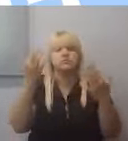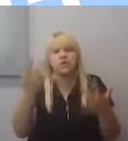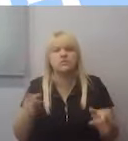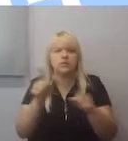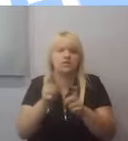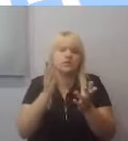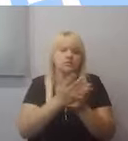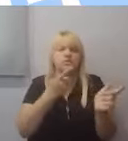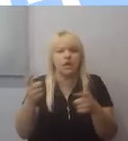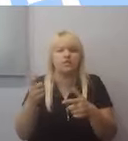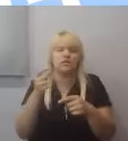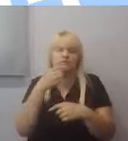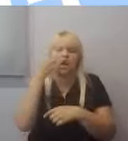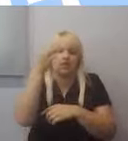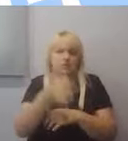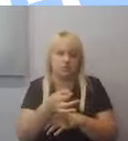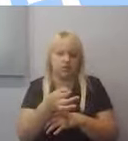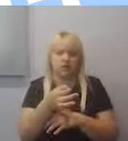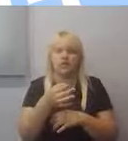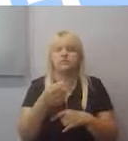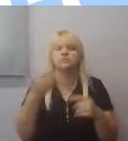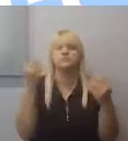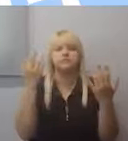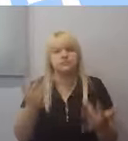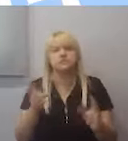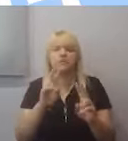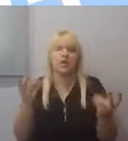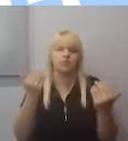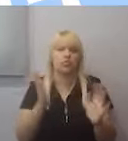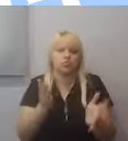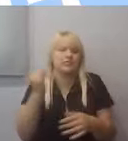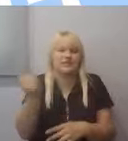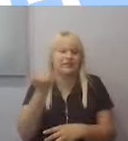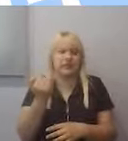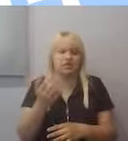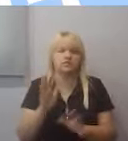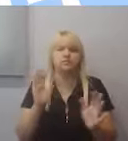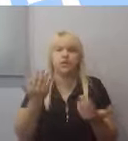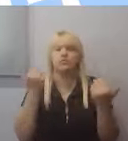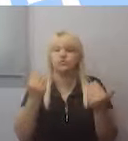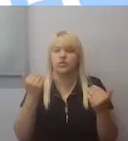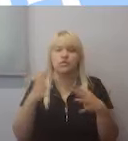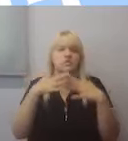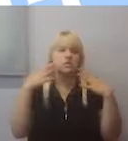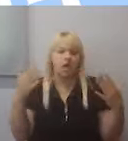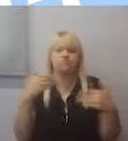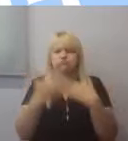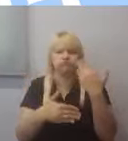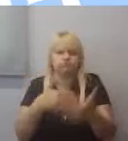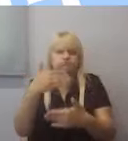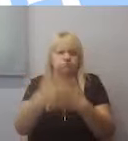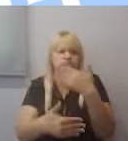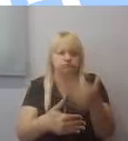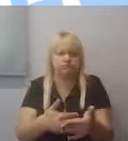sniegt izejot no tā kāda šodien varbūt būs interese bet šodien tādus lielus vilcienus un un tas pirmais